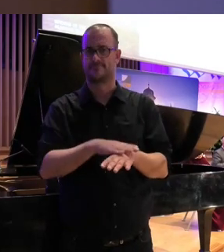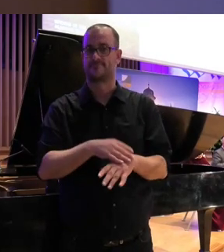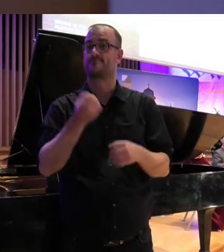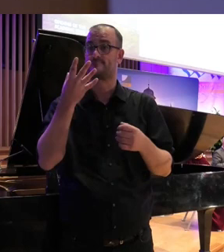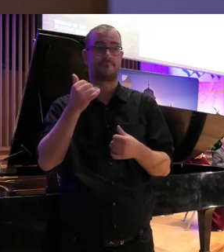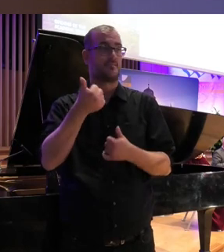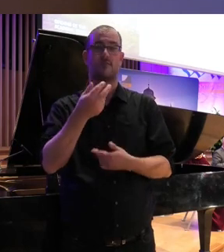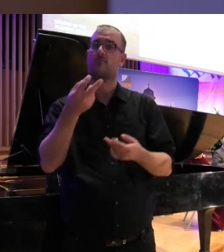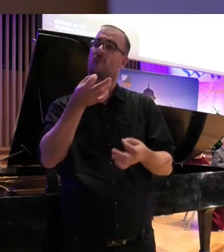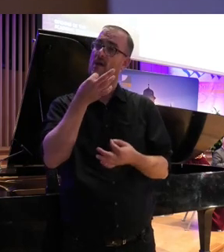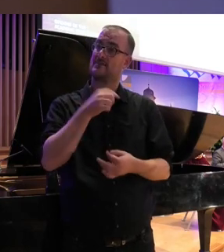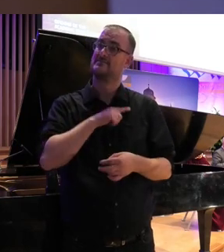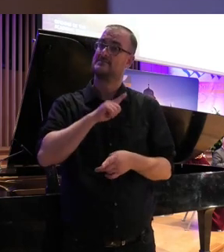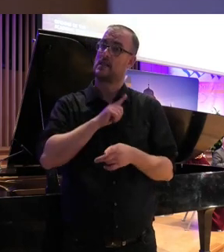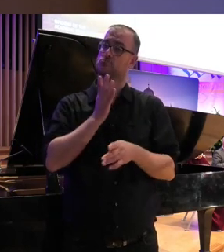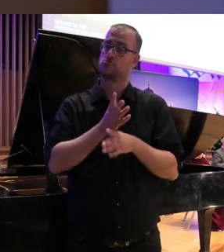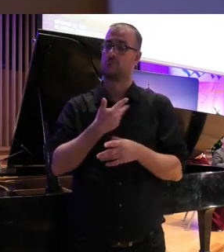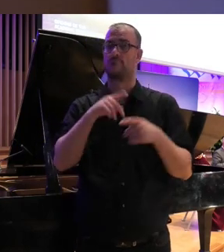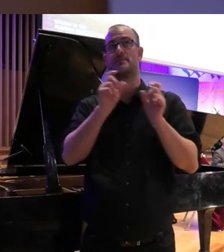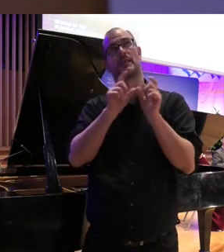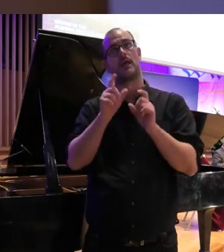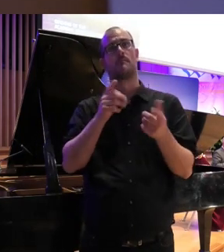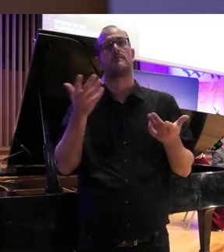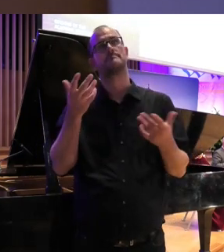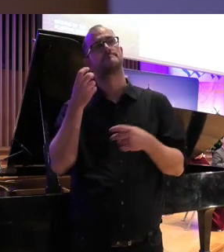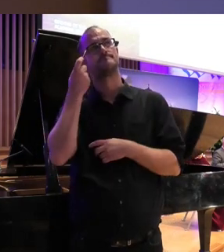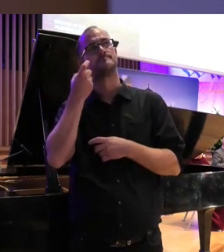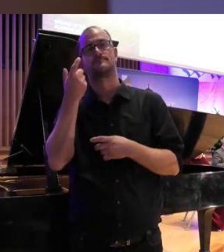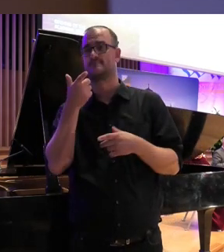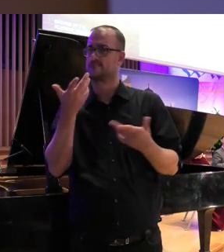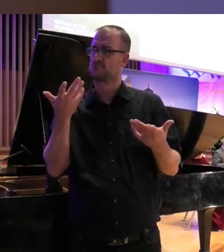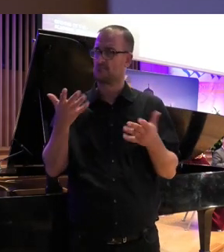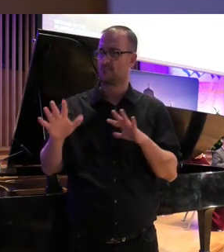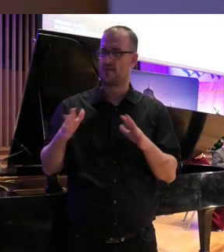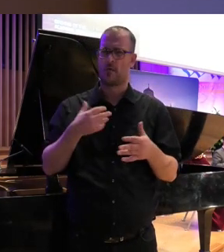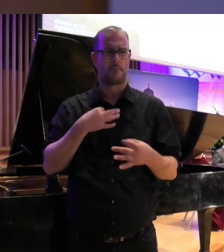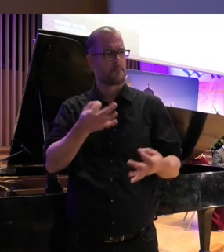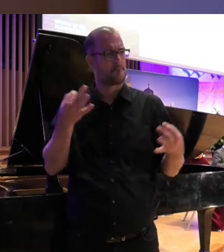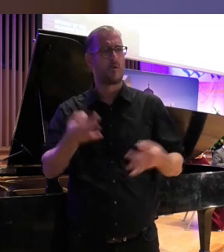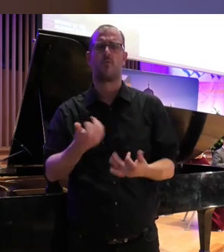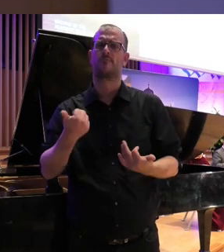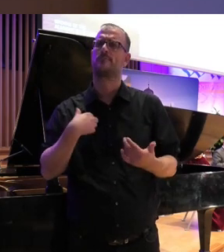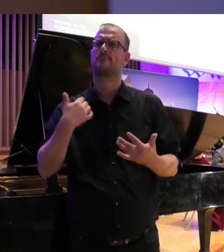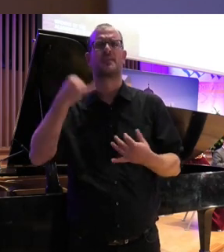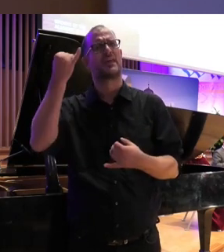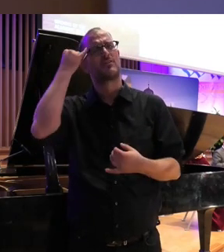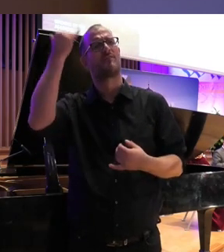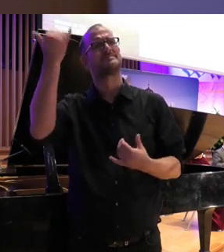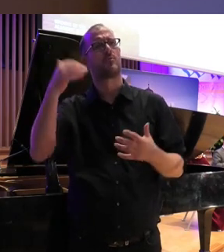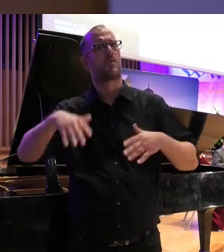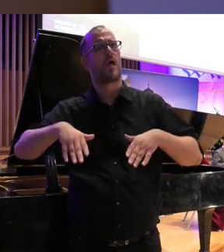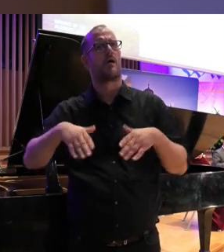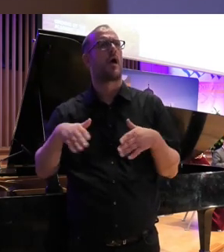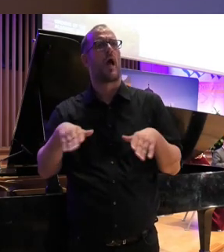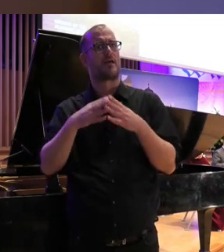Raum steht, die auch von mir selbst schon thematisiert wurde und vielen anderen, ist die Frage, braucht man nicht so etwas wie eine Innovationsagentur, die ähnlich wie die